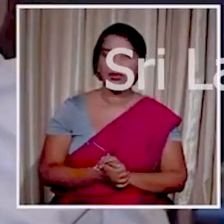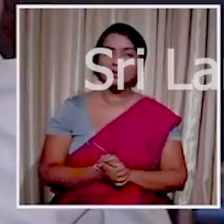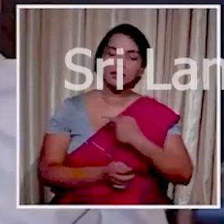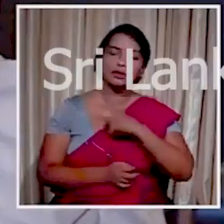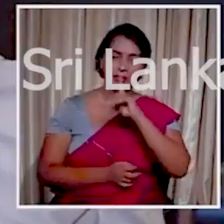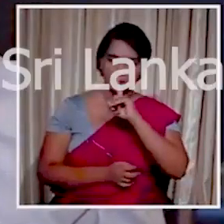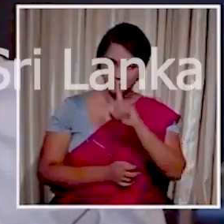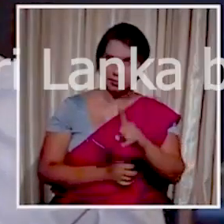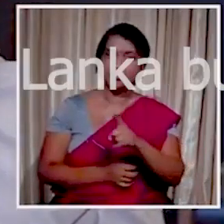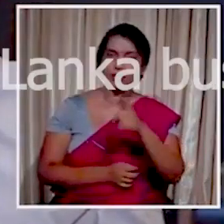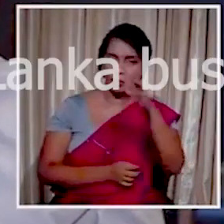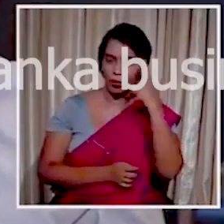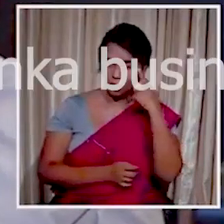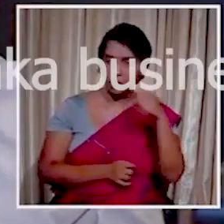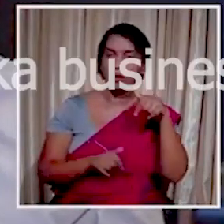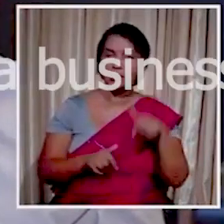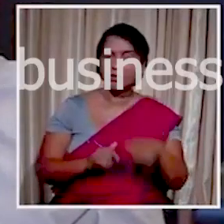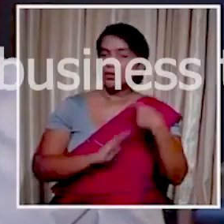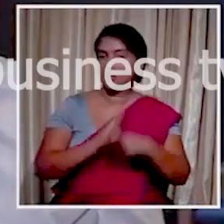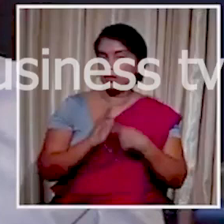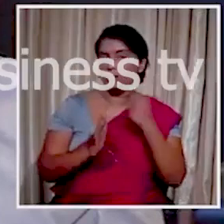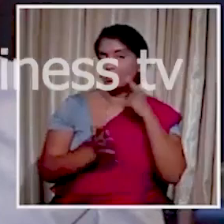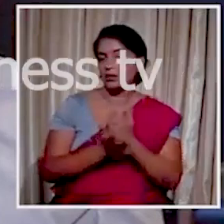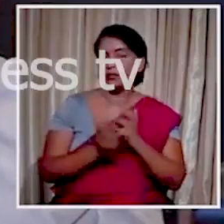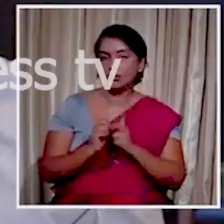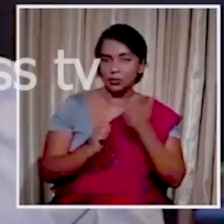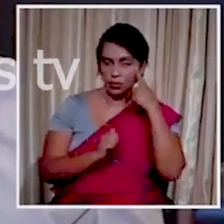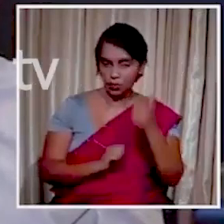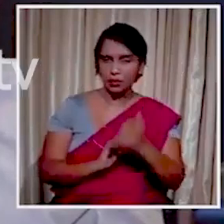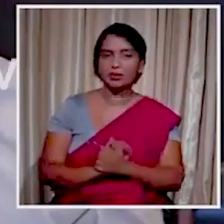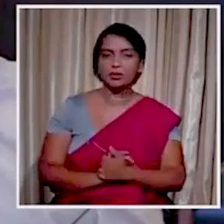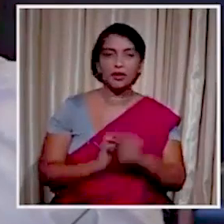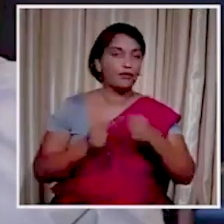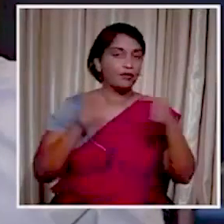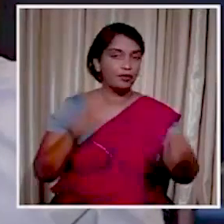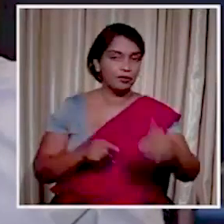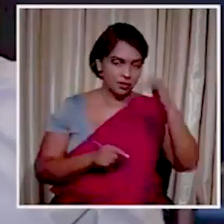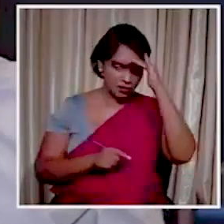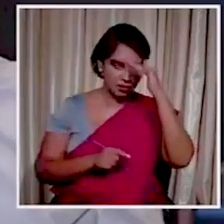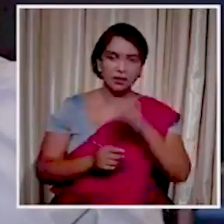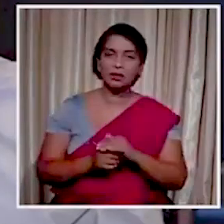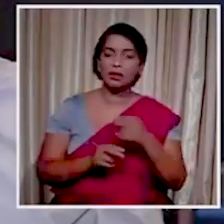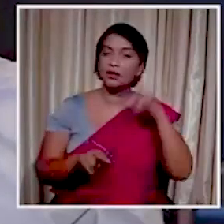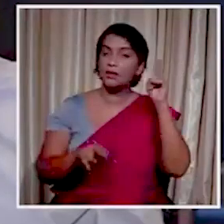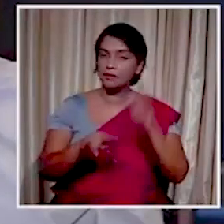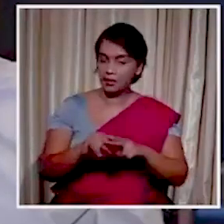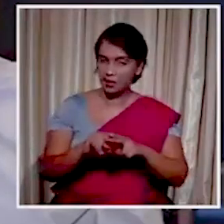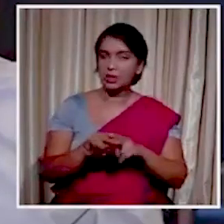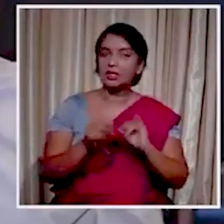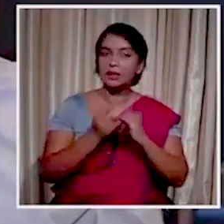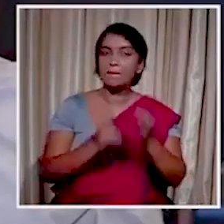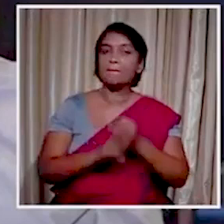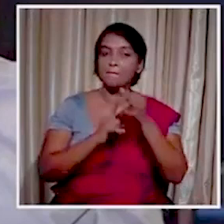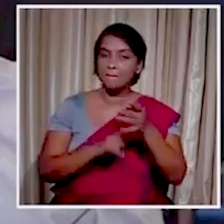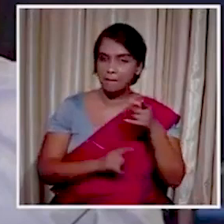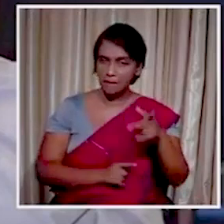ඉල්ලීමක් කරනවා. එතුමත් දන්නවා අද රටේ තියෙන ගැඹුරු තත්ත්වය. මම කැමති විපක්ෂ නායක මගේ මිත්‍ර සජිත්